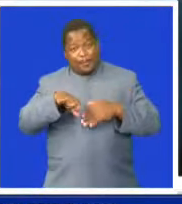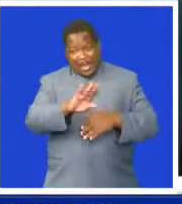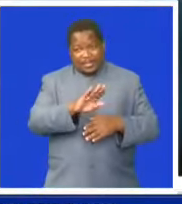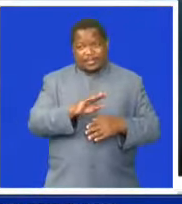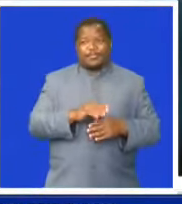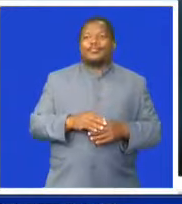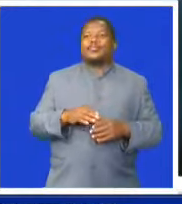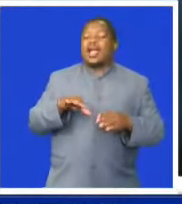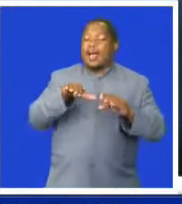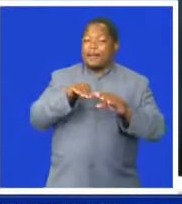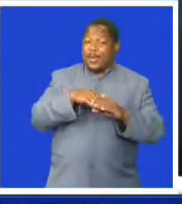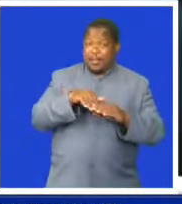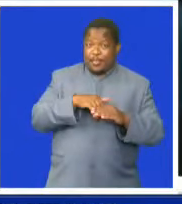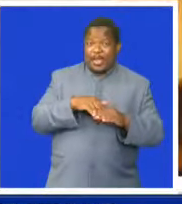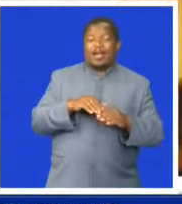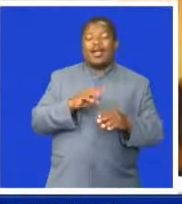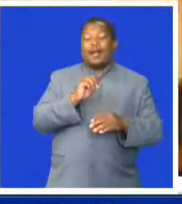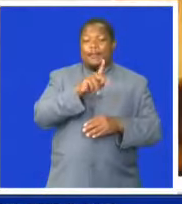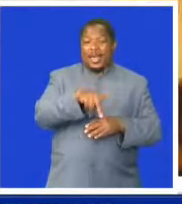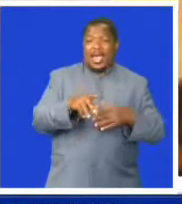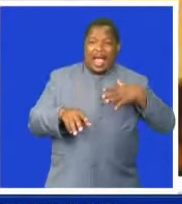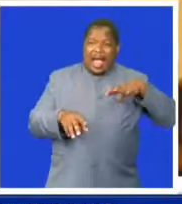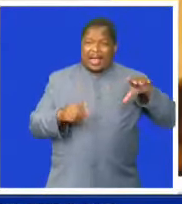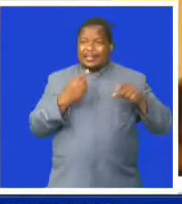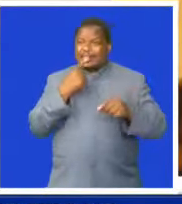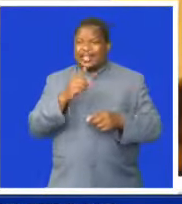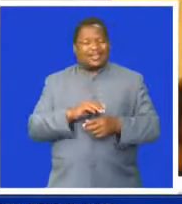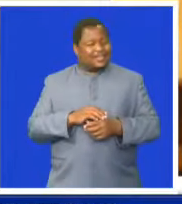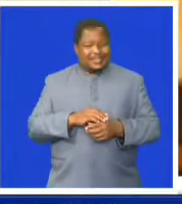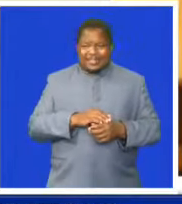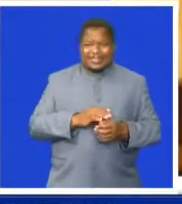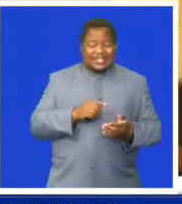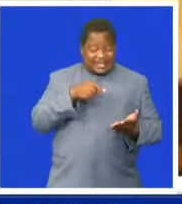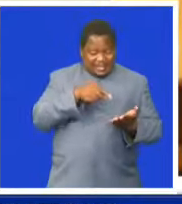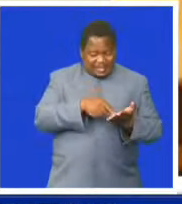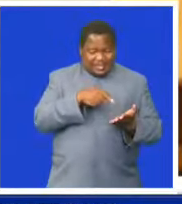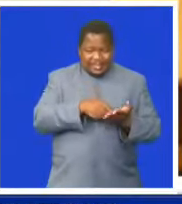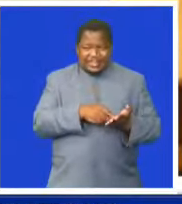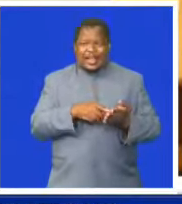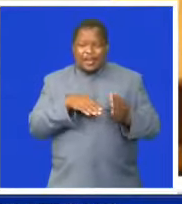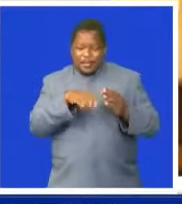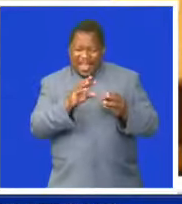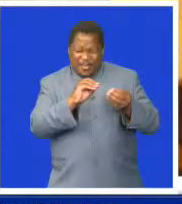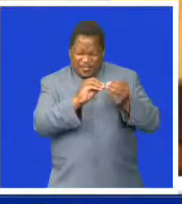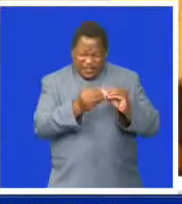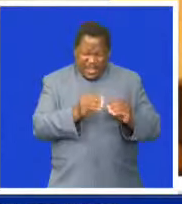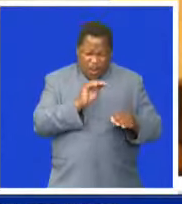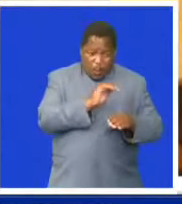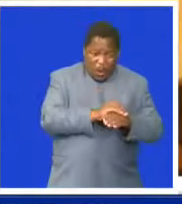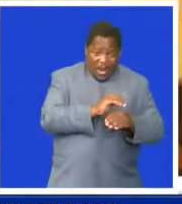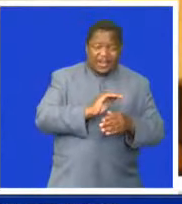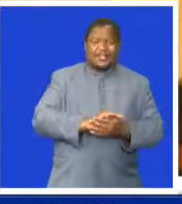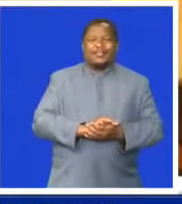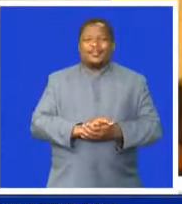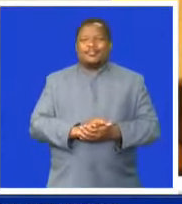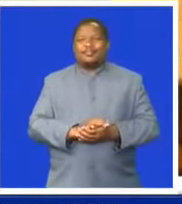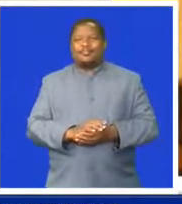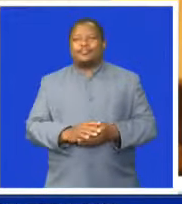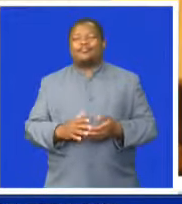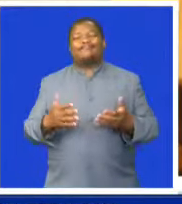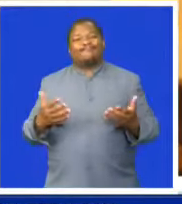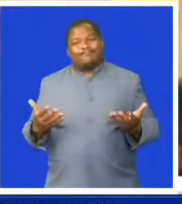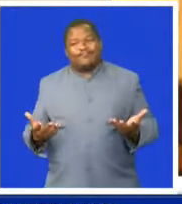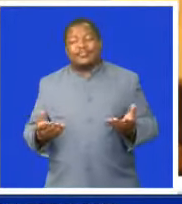njengoba unetinsolo letimatima. Ivalwa ngibo lenza. Aba thina sifunda lokubhaliwe. Witness